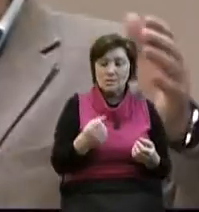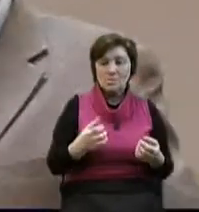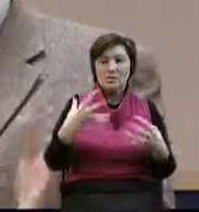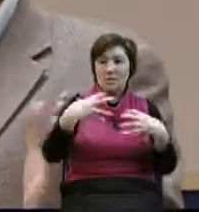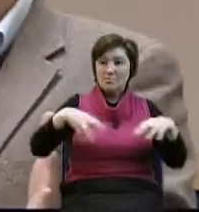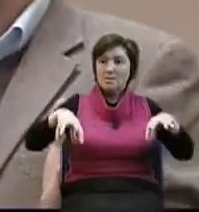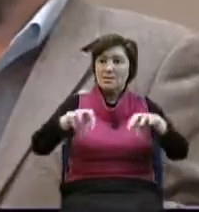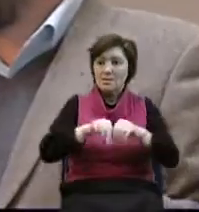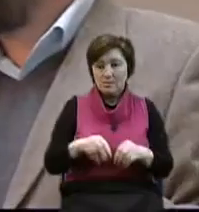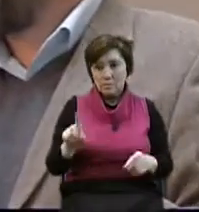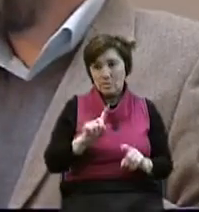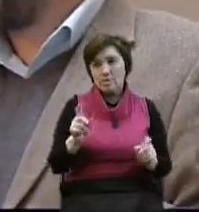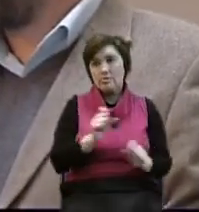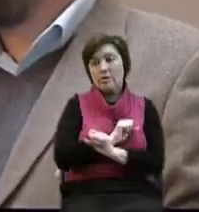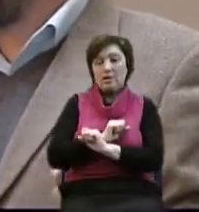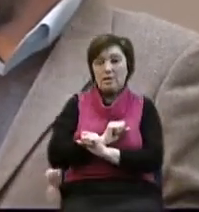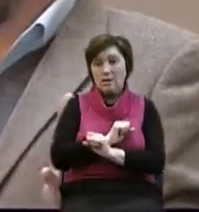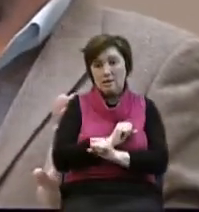чтобы